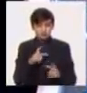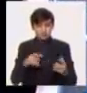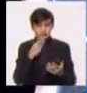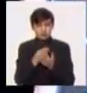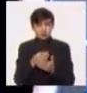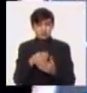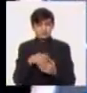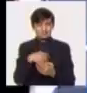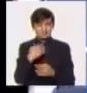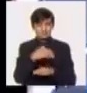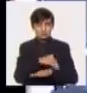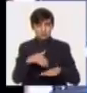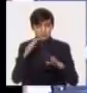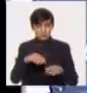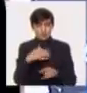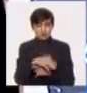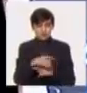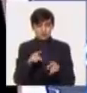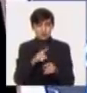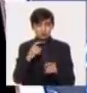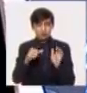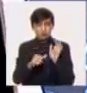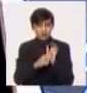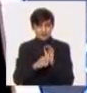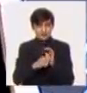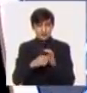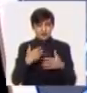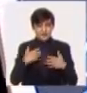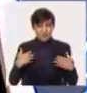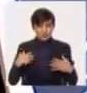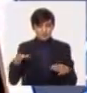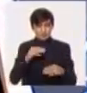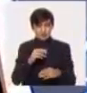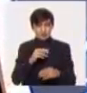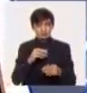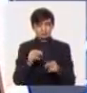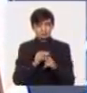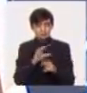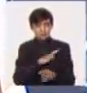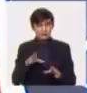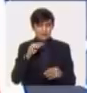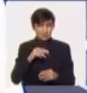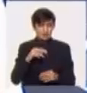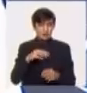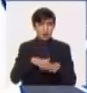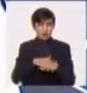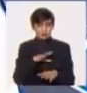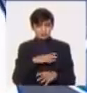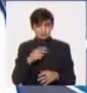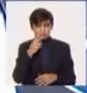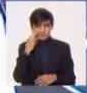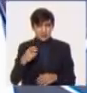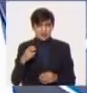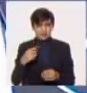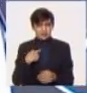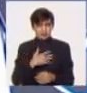ауласында 106 бас малды бордақылап жатыр. Малдың нәжесінің иісіне тұншықтық деген халық далаға шығудан